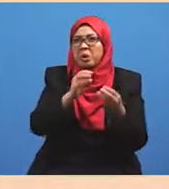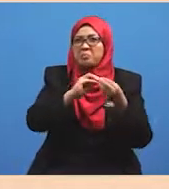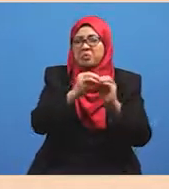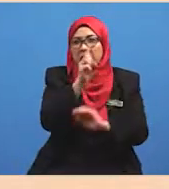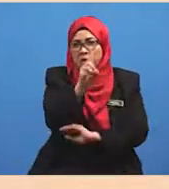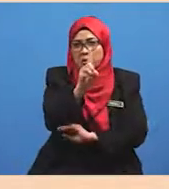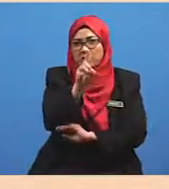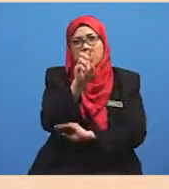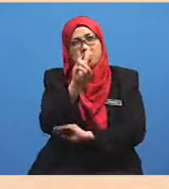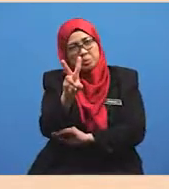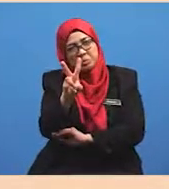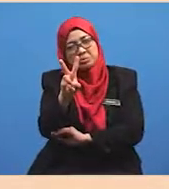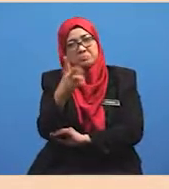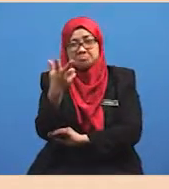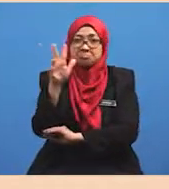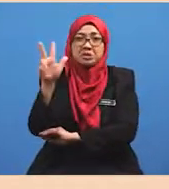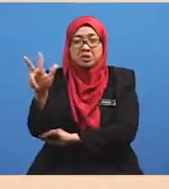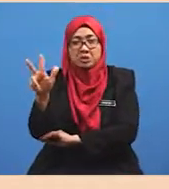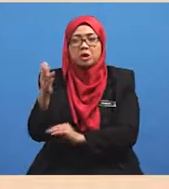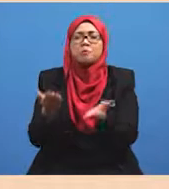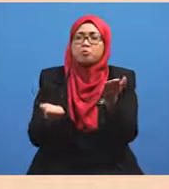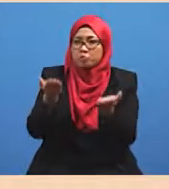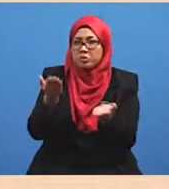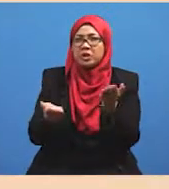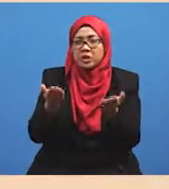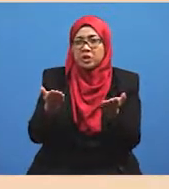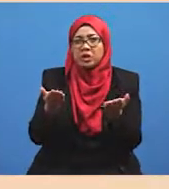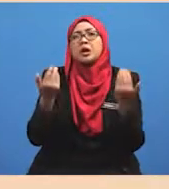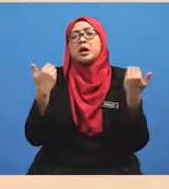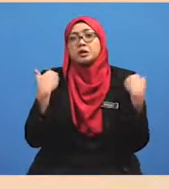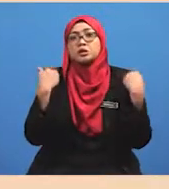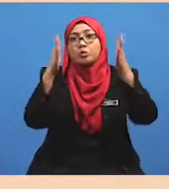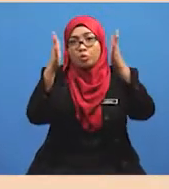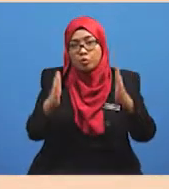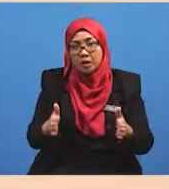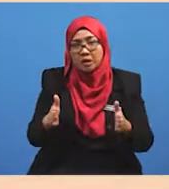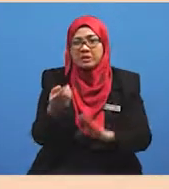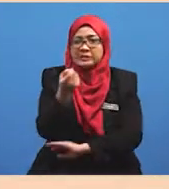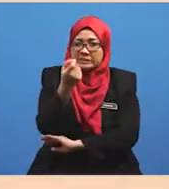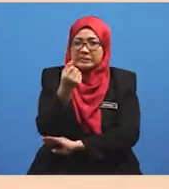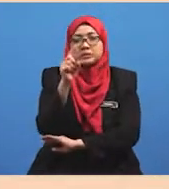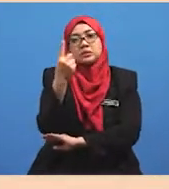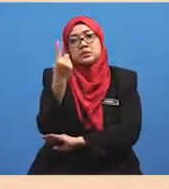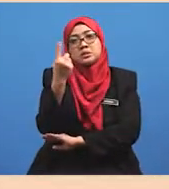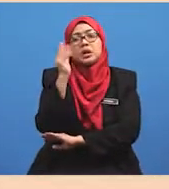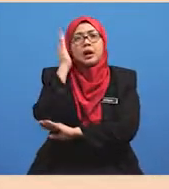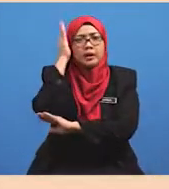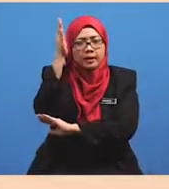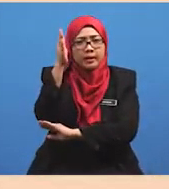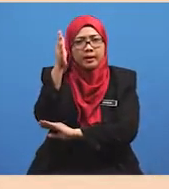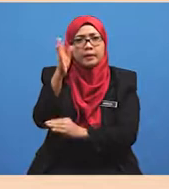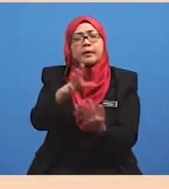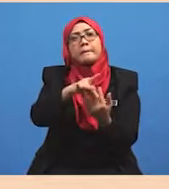dan 3 dan mungkin beberapa orang saja yang akan membuat